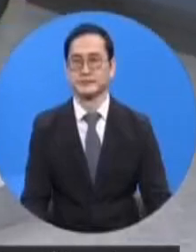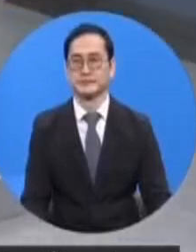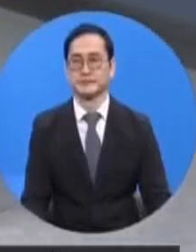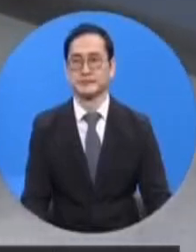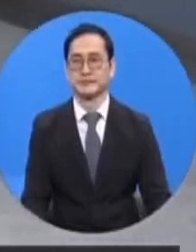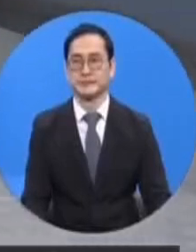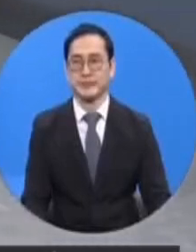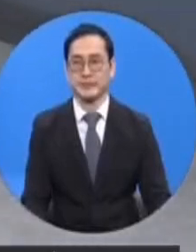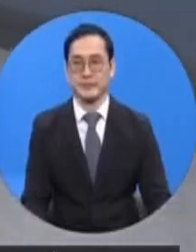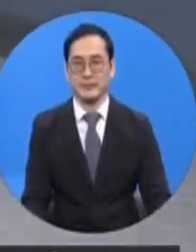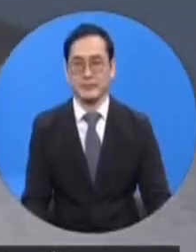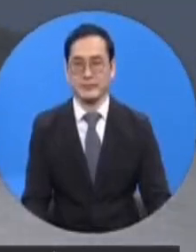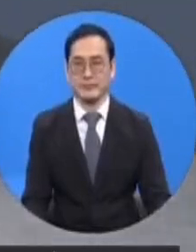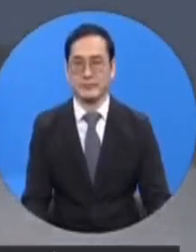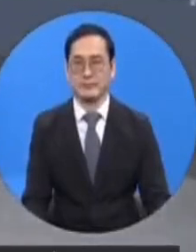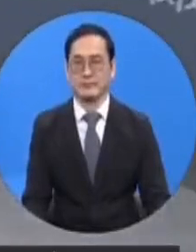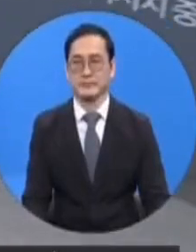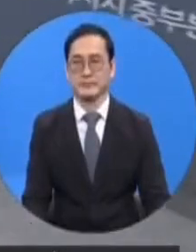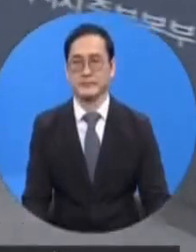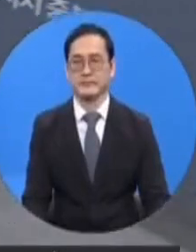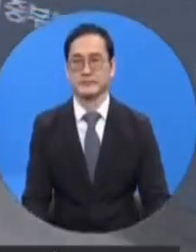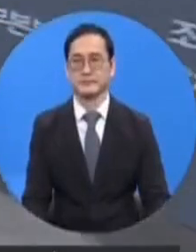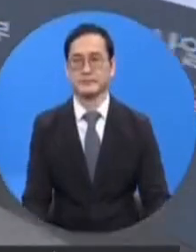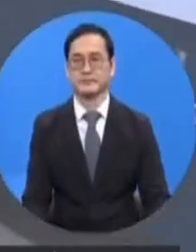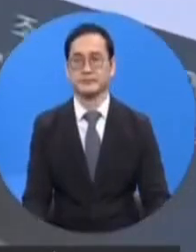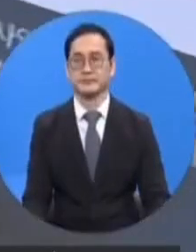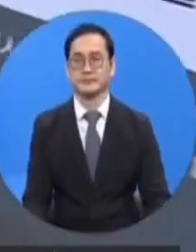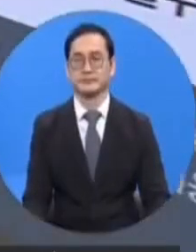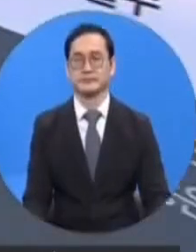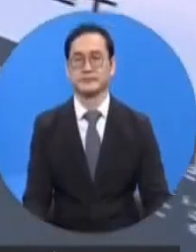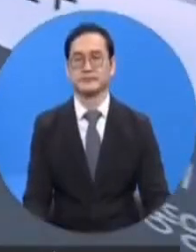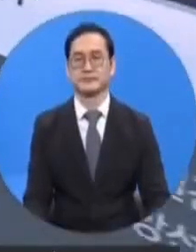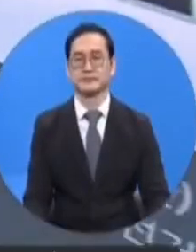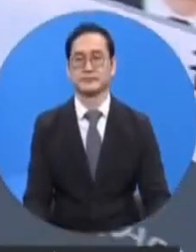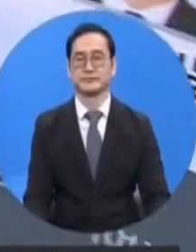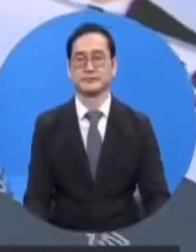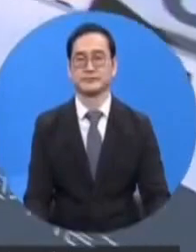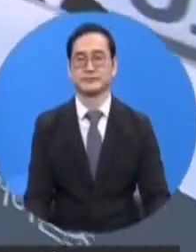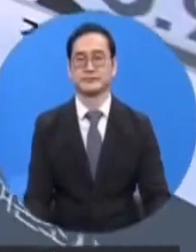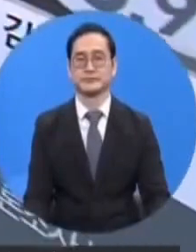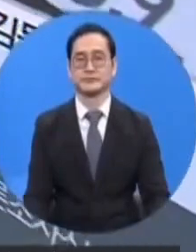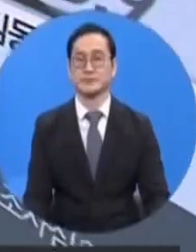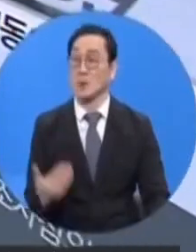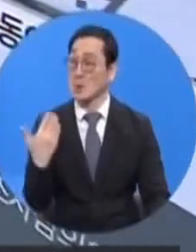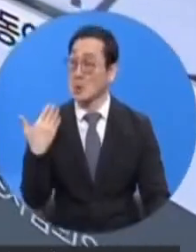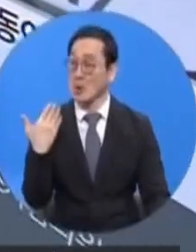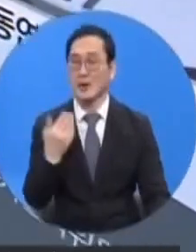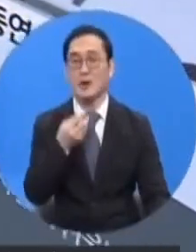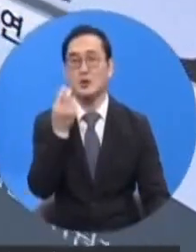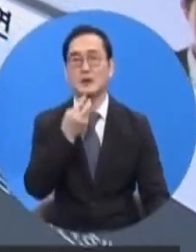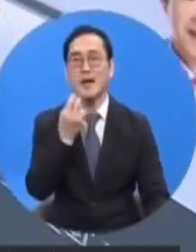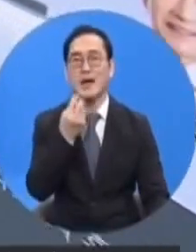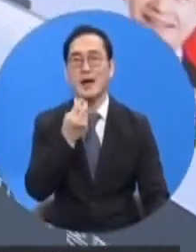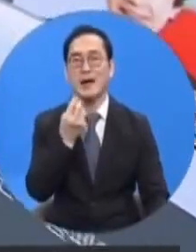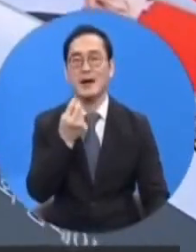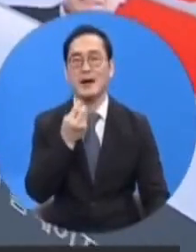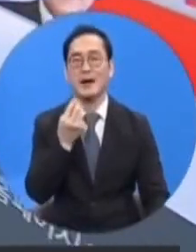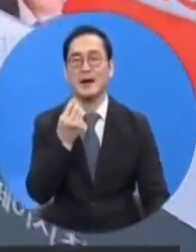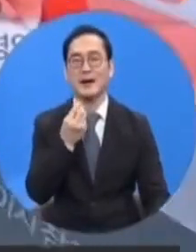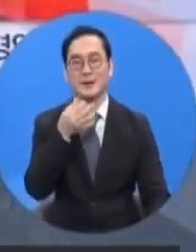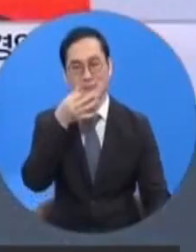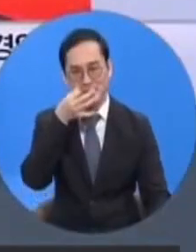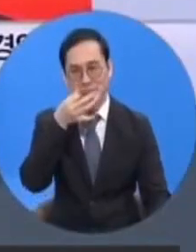저희 돌직구 쇼의 대형 미디어홀로 시원하게 최신 지지율 흐름을 김진 앵커의 보고를 받으시면 되겠습니다.